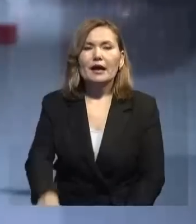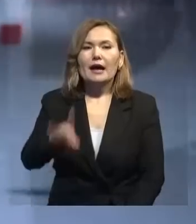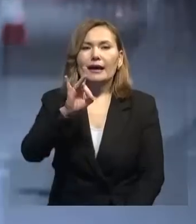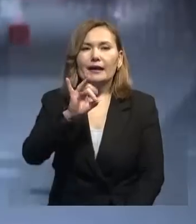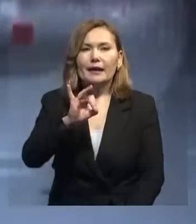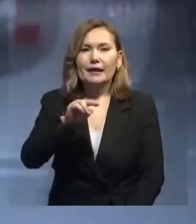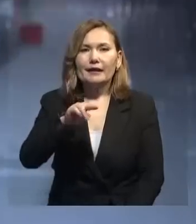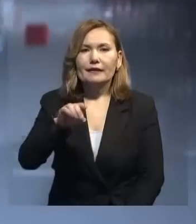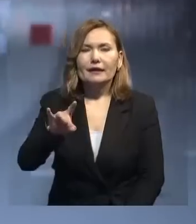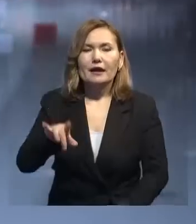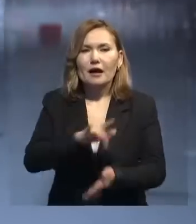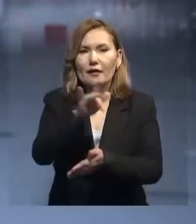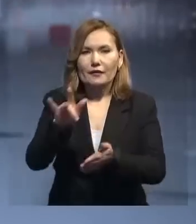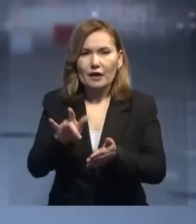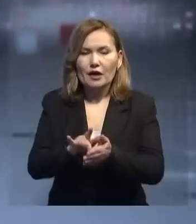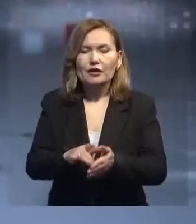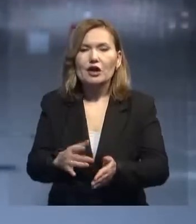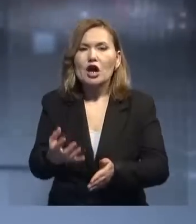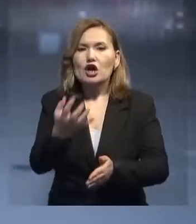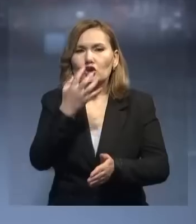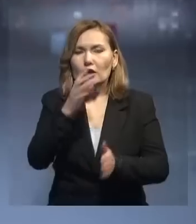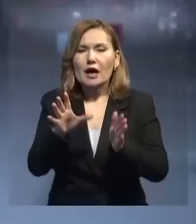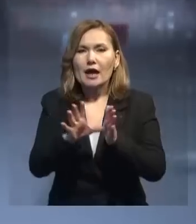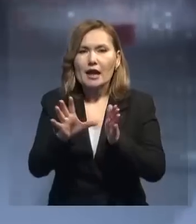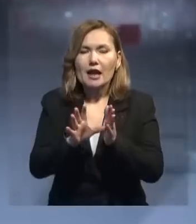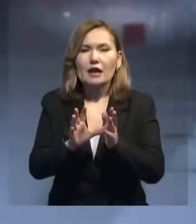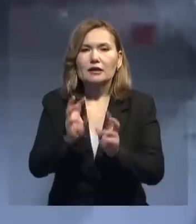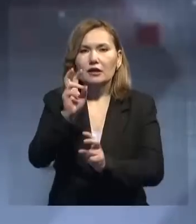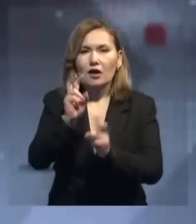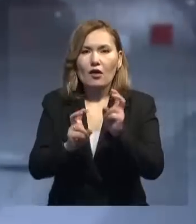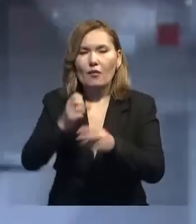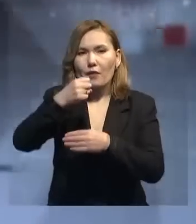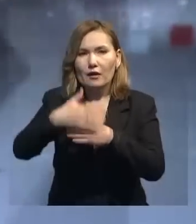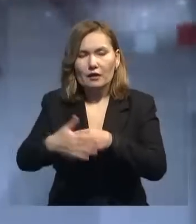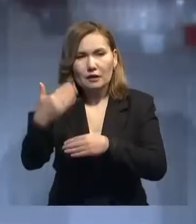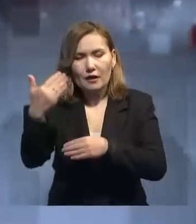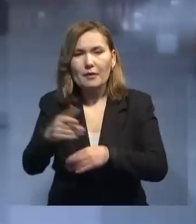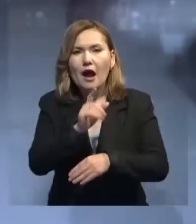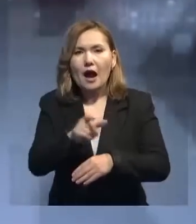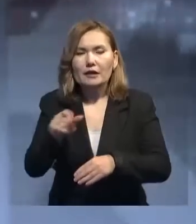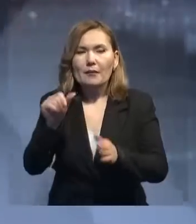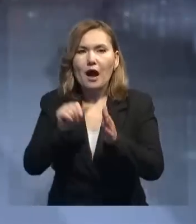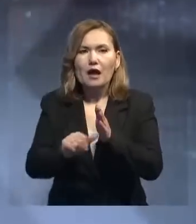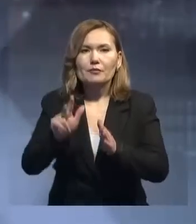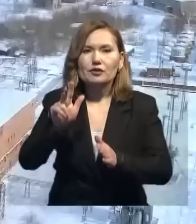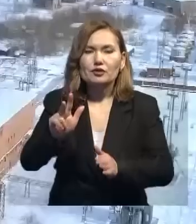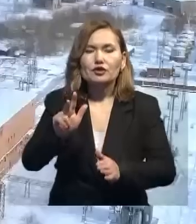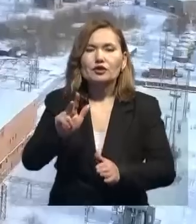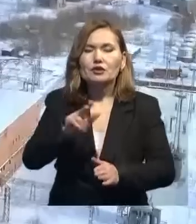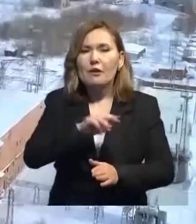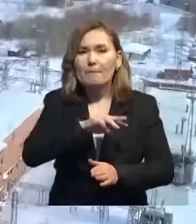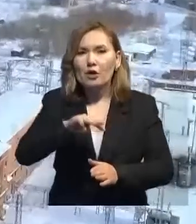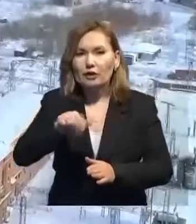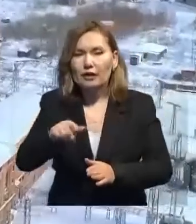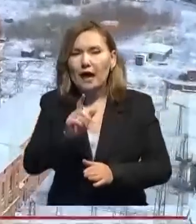Ал Риддер қаласында орналасқан жылу электр орталығы жергілікті тұрғындарға 63 миллион теңгені кері қайтарып берді.